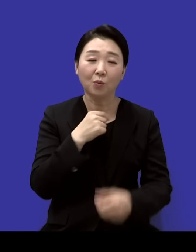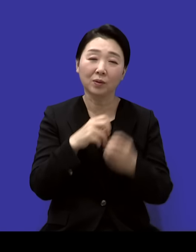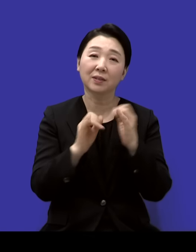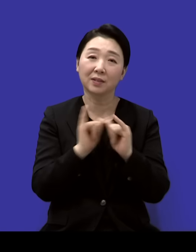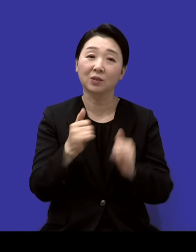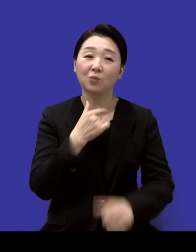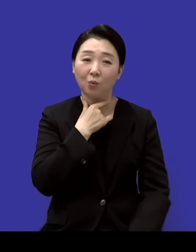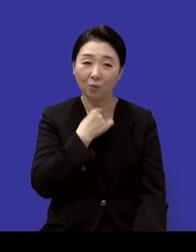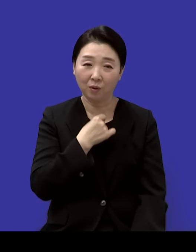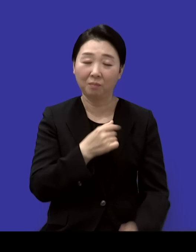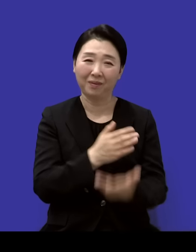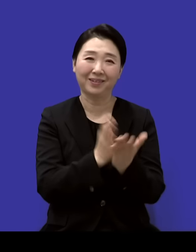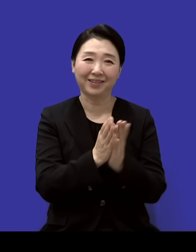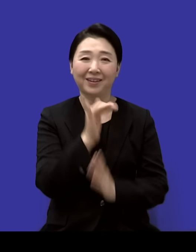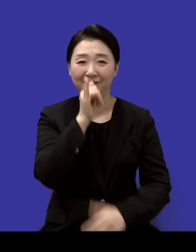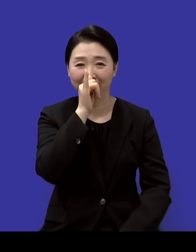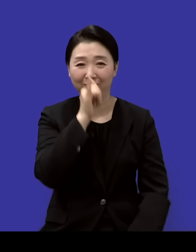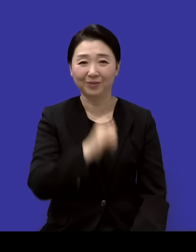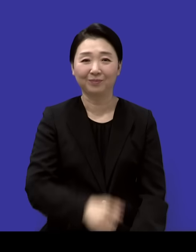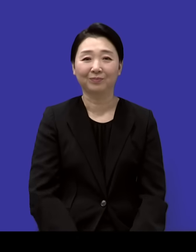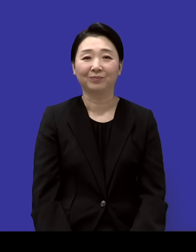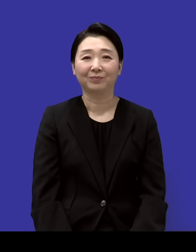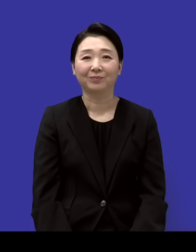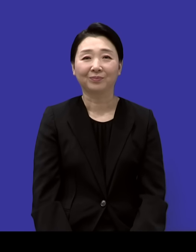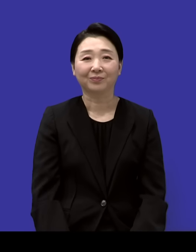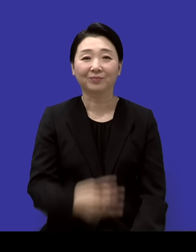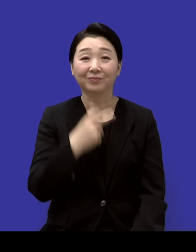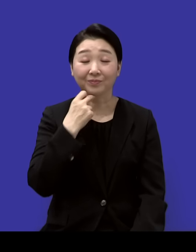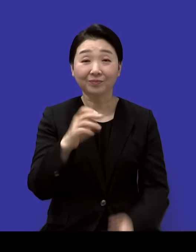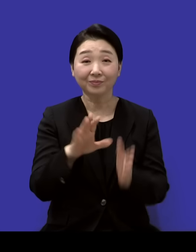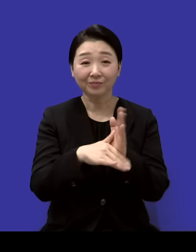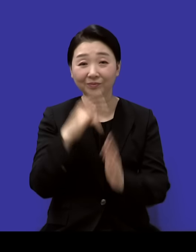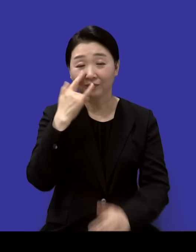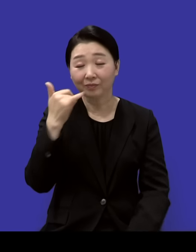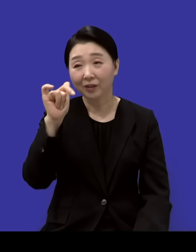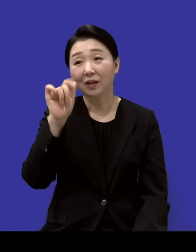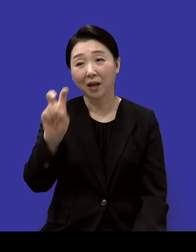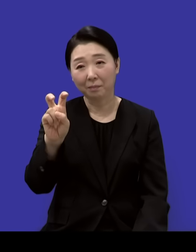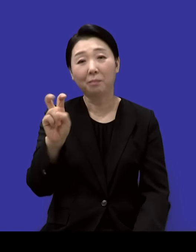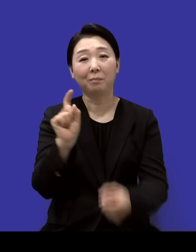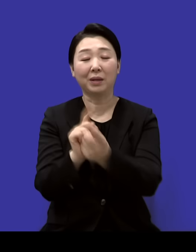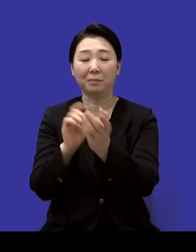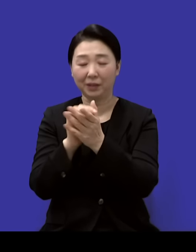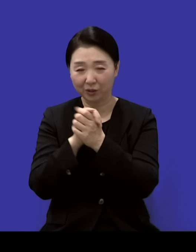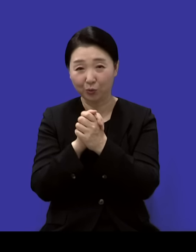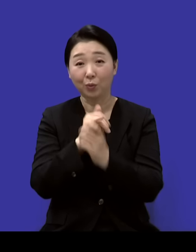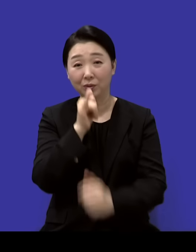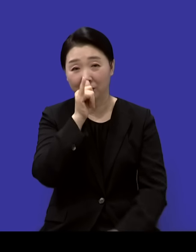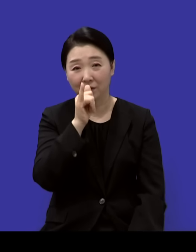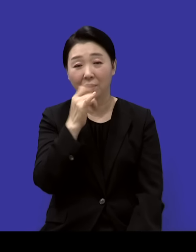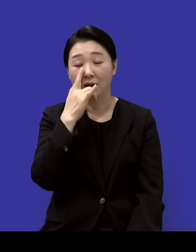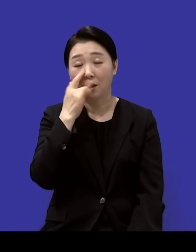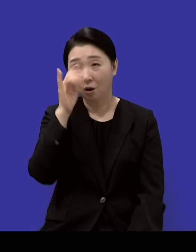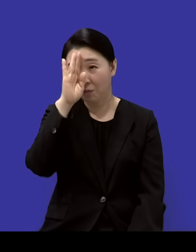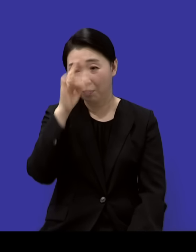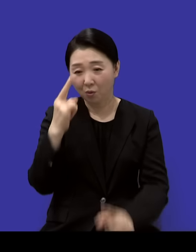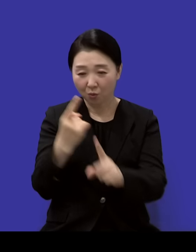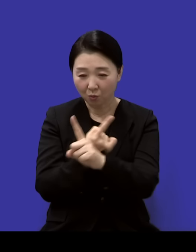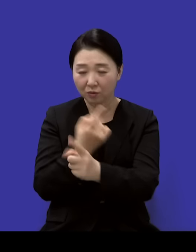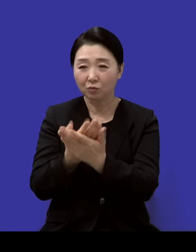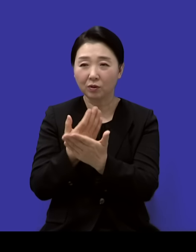하고 싶었고 뭐 네네. 다양했어요. 근데 예. 사실 뭐 12살 때 우리 엄마가 암에 걸렸을 때 제가 기도했었거든요. 우리 예. 엄마 고쳐주면 내가 주의